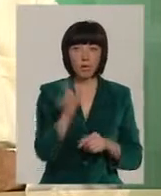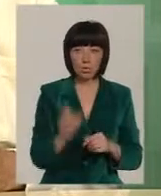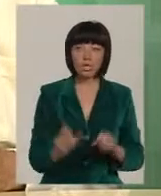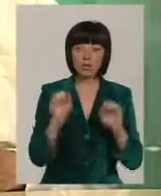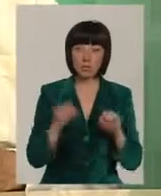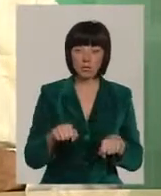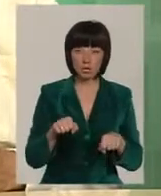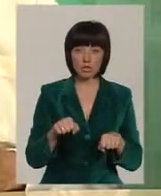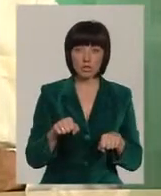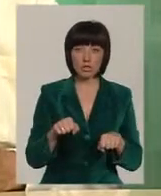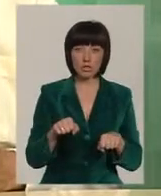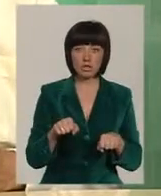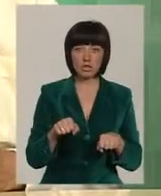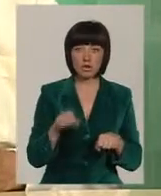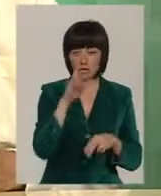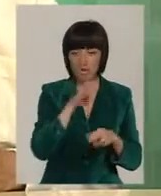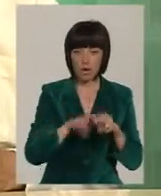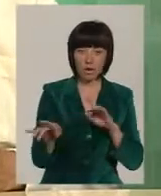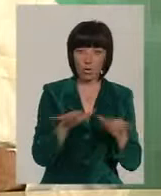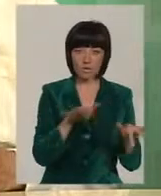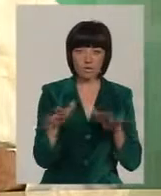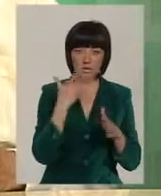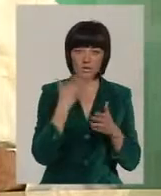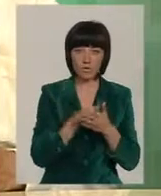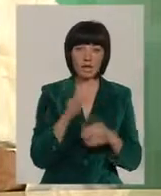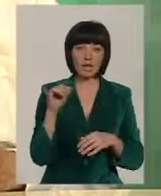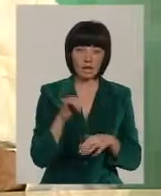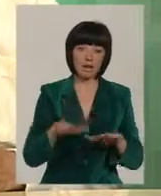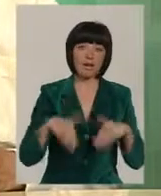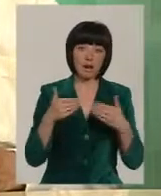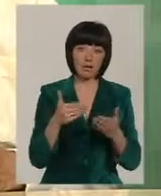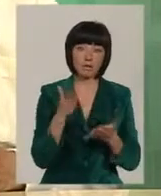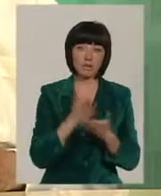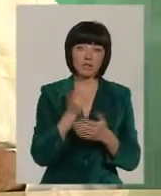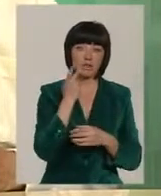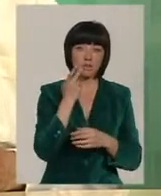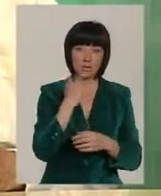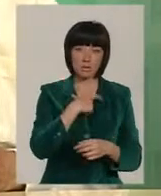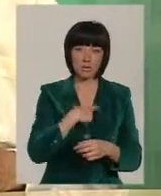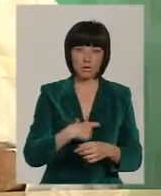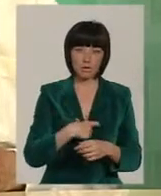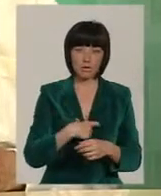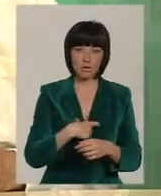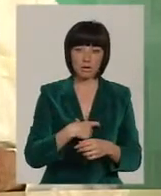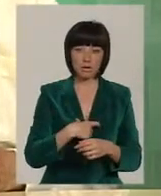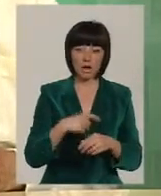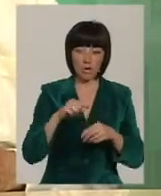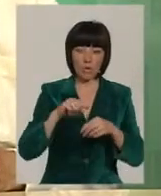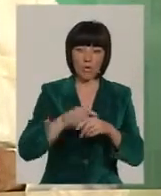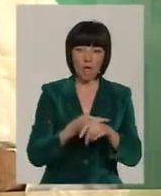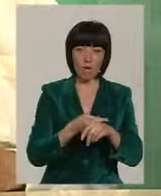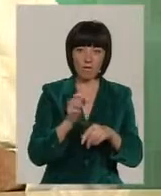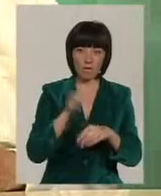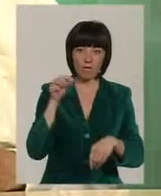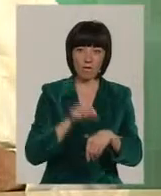може втратити координацію дій своїх і втопитися. Для цього ми радимо мати завжди при собі в плавках таку булавку, яку